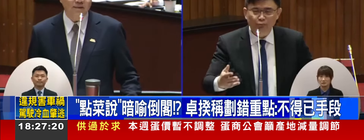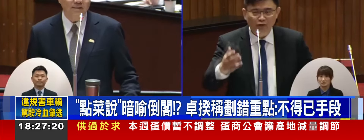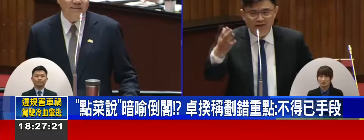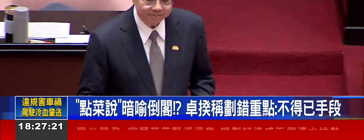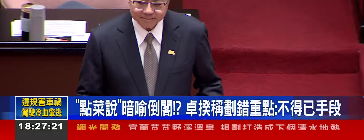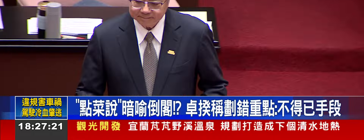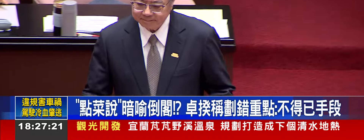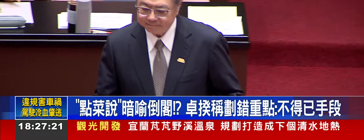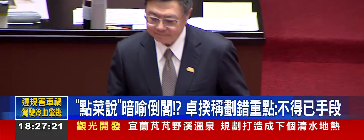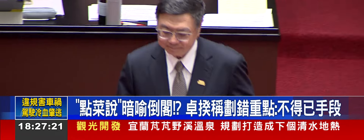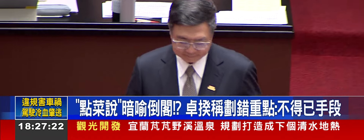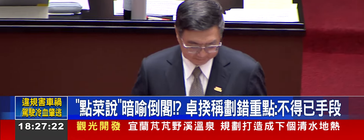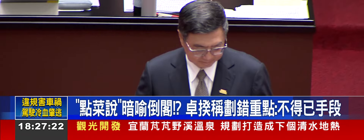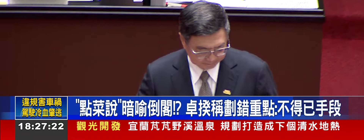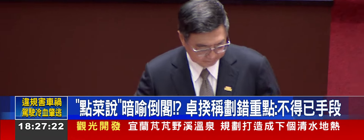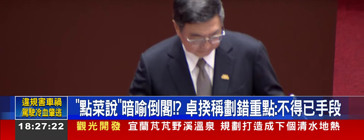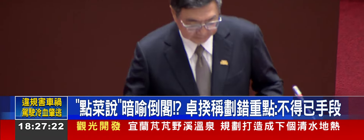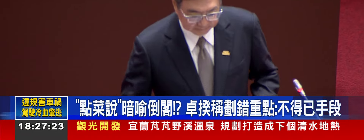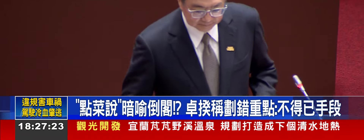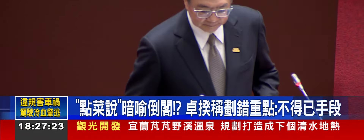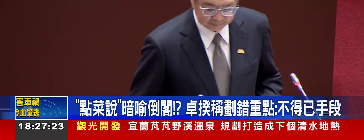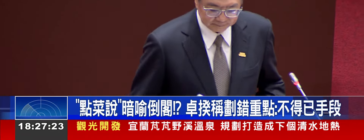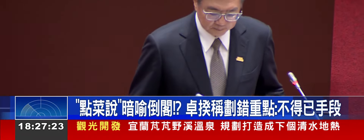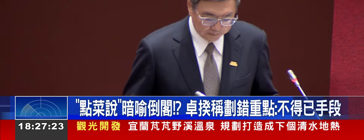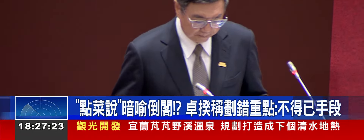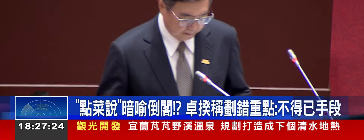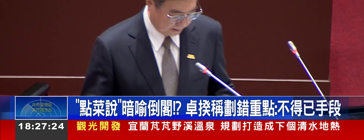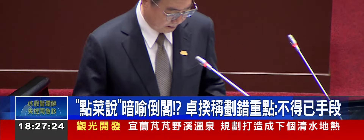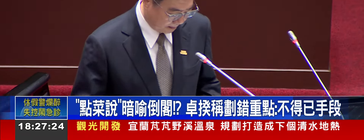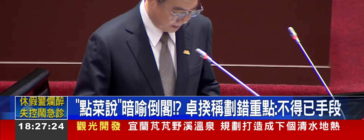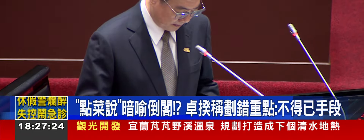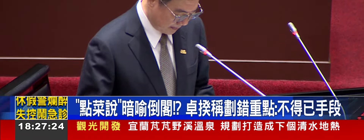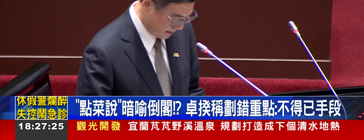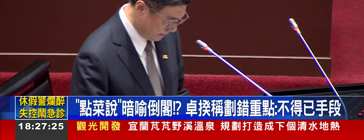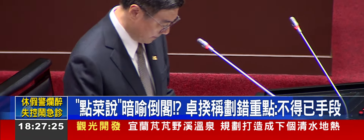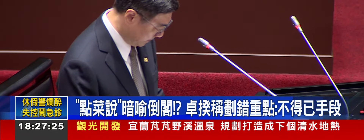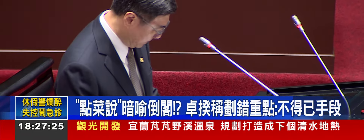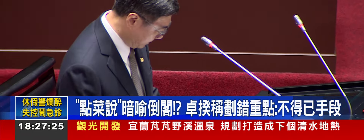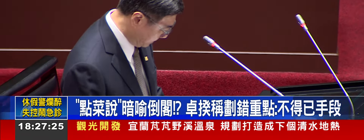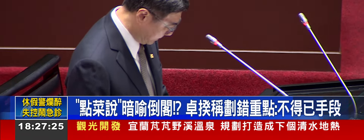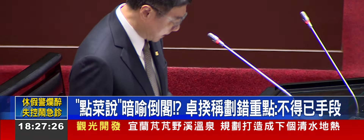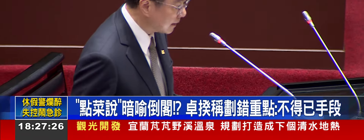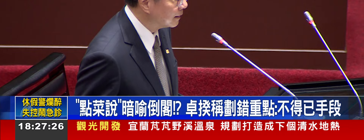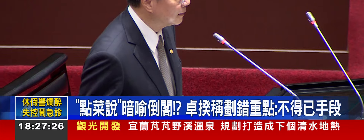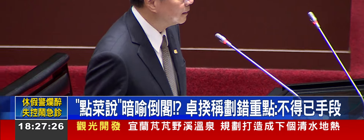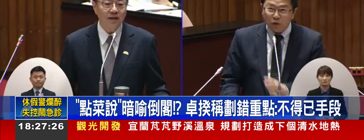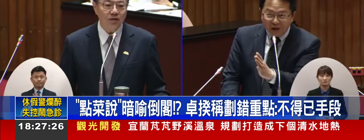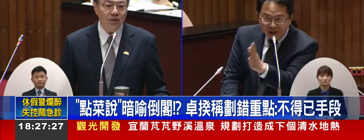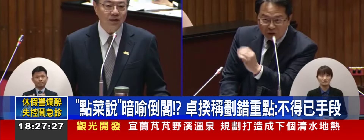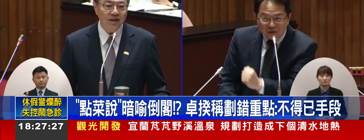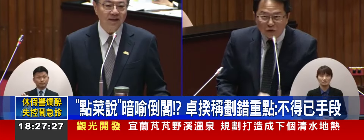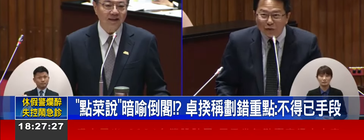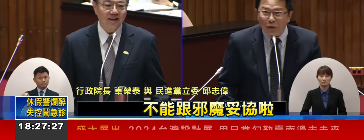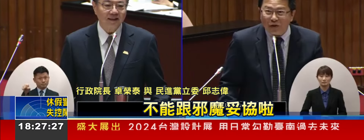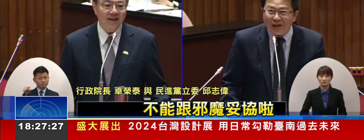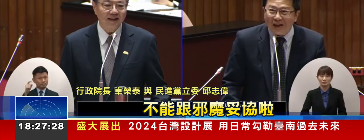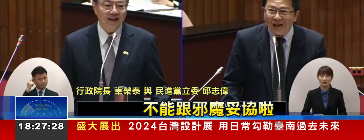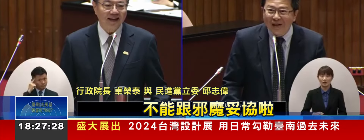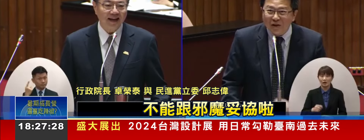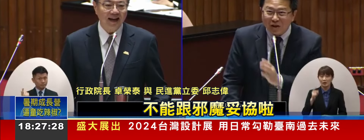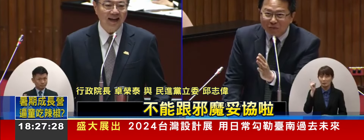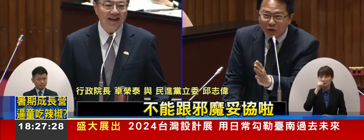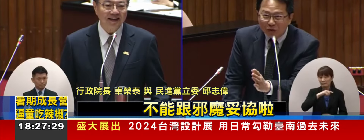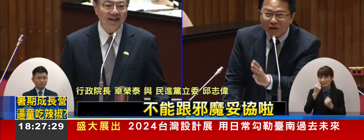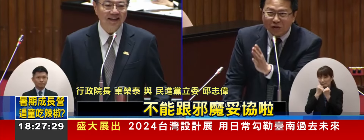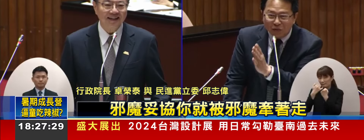划错重点，倒阁是不得已手段。面对蓝白强硬态度，绿委们也幽默加油打气， 不能跟邪魔妥协